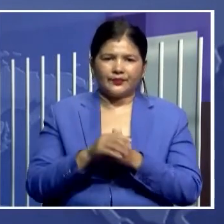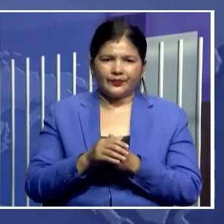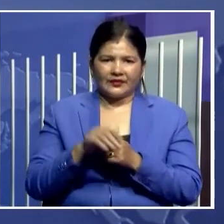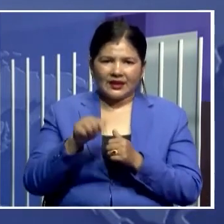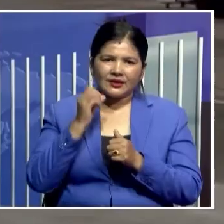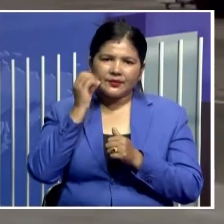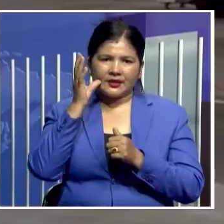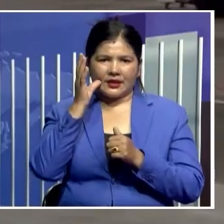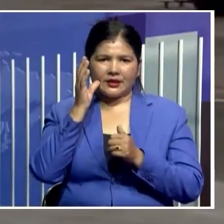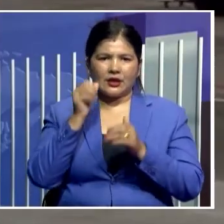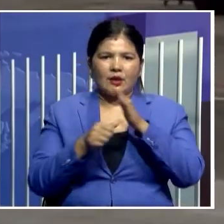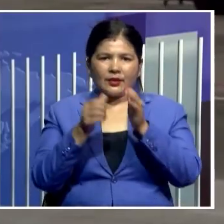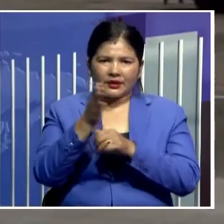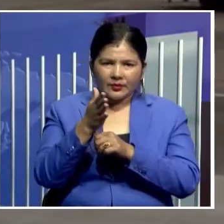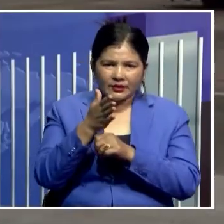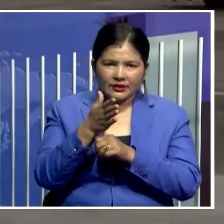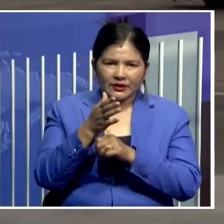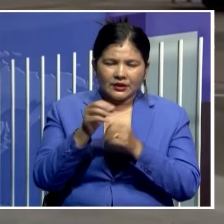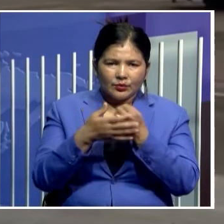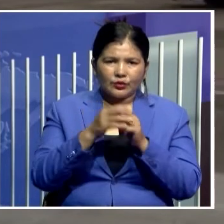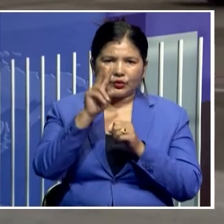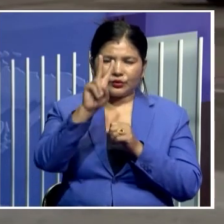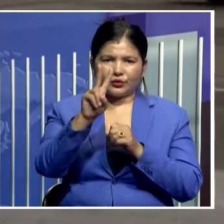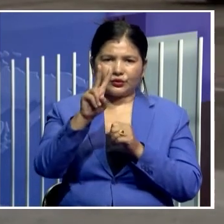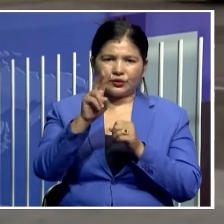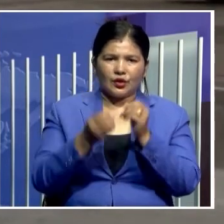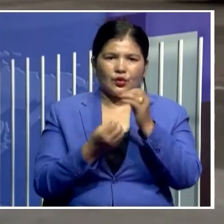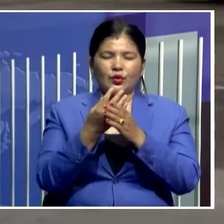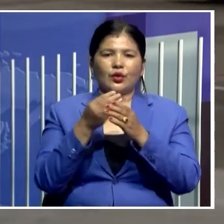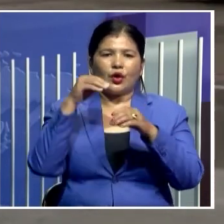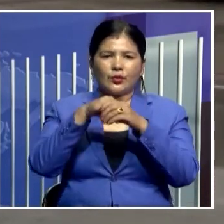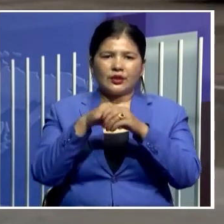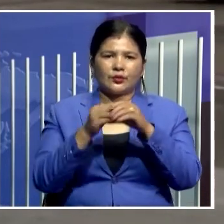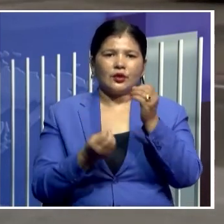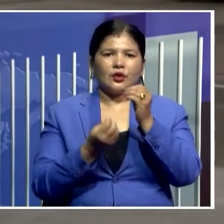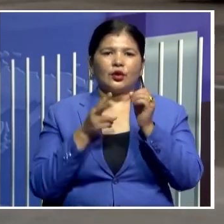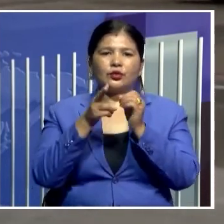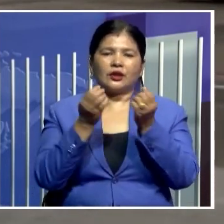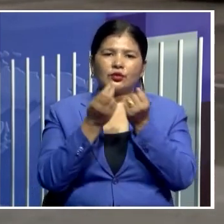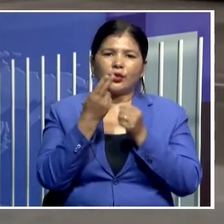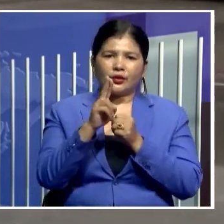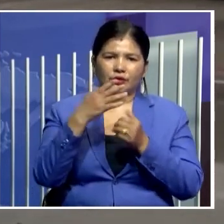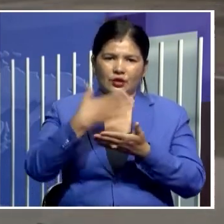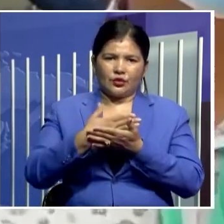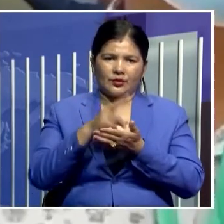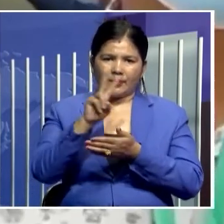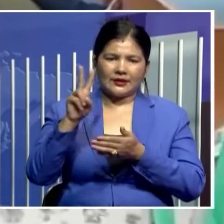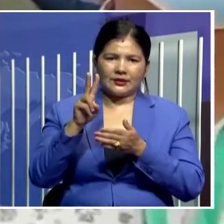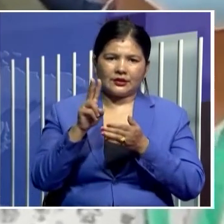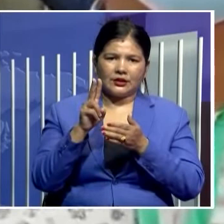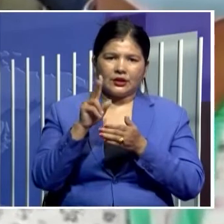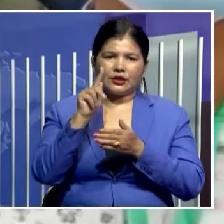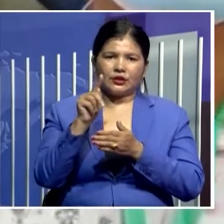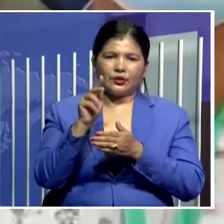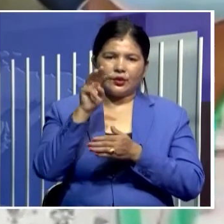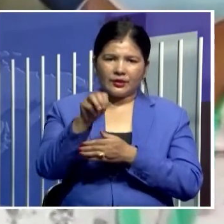आज बिहान प्रधानमन्त्री देउवाले मुलुककै 2 अन्तर्राष्ट्रिय विमानस्थल औपचारिक रूपमा उद्घाटन गर्नुभएको हो। यससँगै लुम्बिनीबाट झन्डै 22 किलोमिटरको दूरीमा